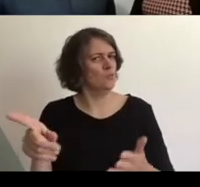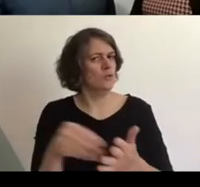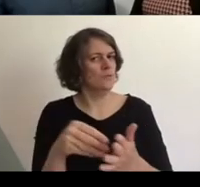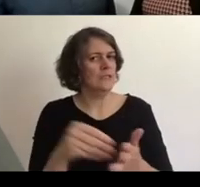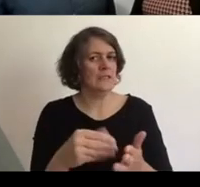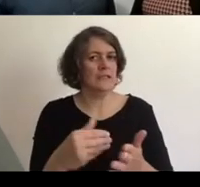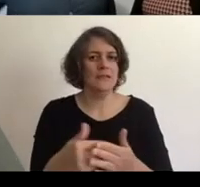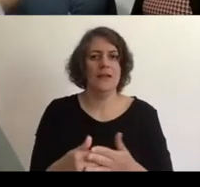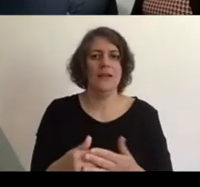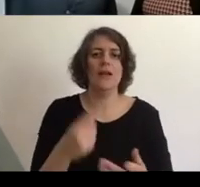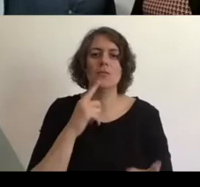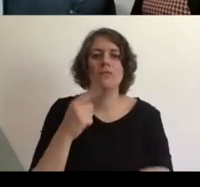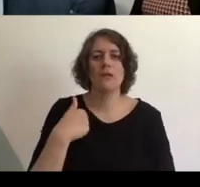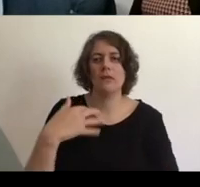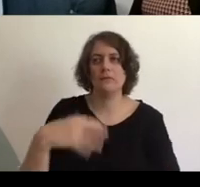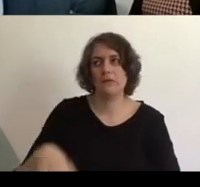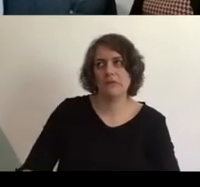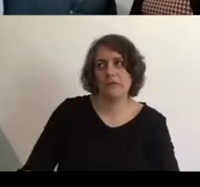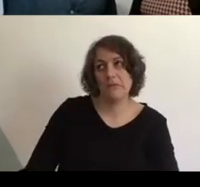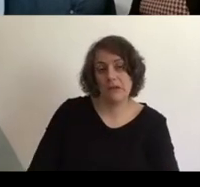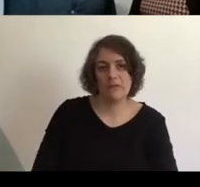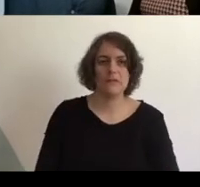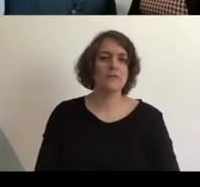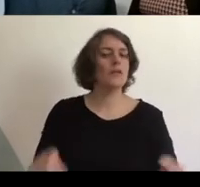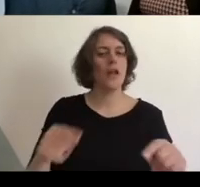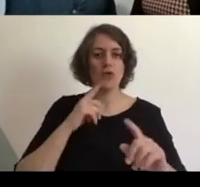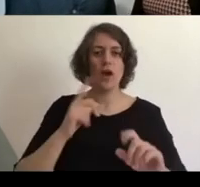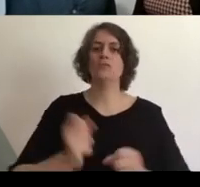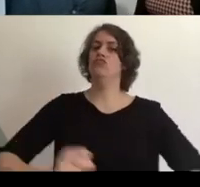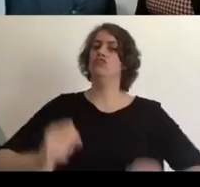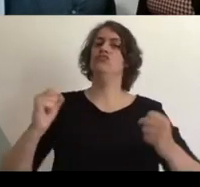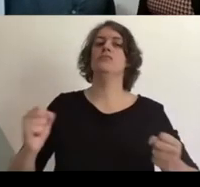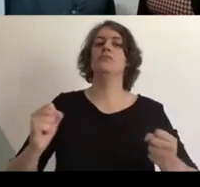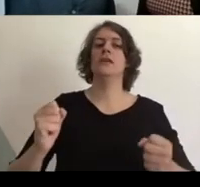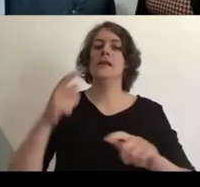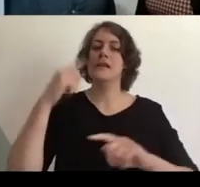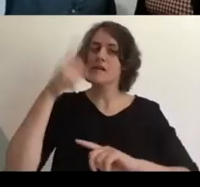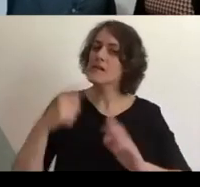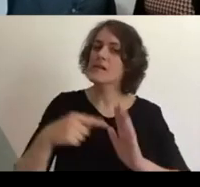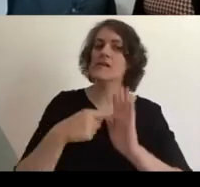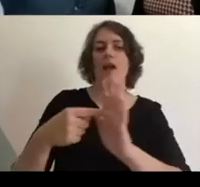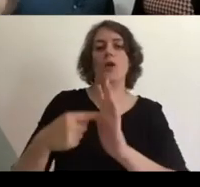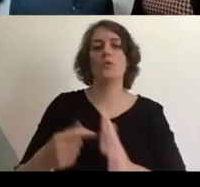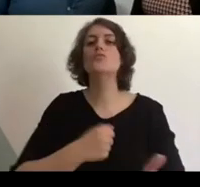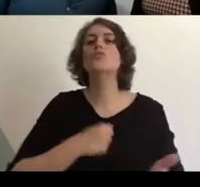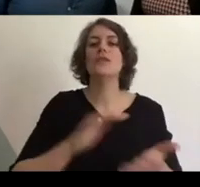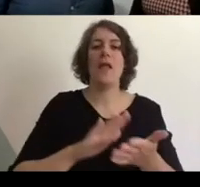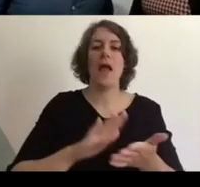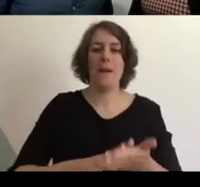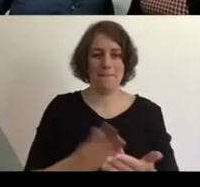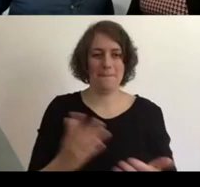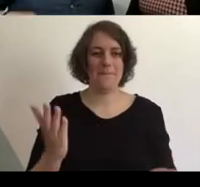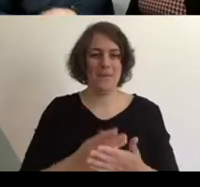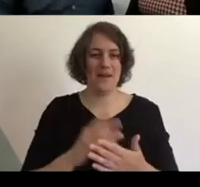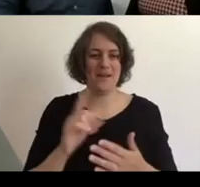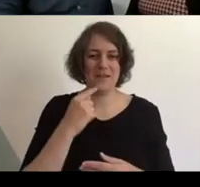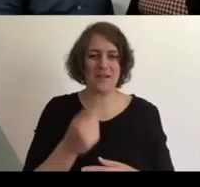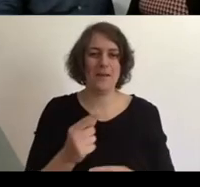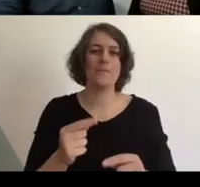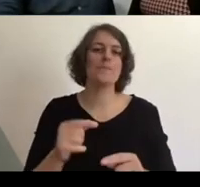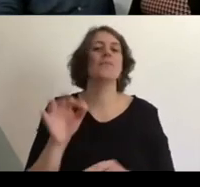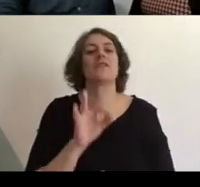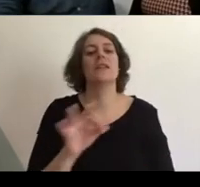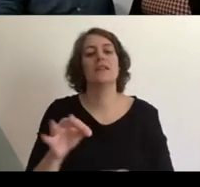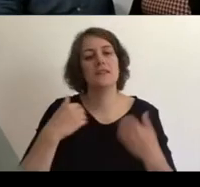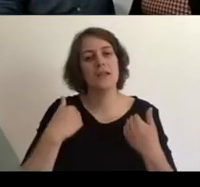dann mache ich mich klein. Das wollte ich nochmal am Ende Gesicht zeigen, mutig bleiben. Und eben immer wieder auch die Möglichkeit schaffen, dass